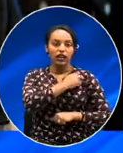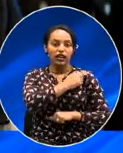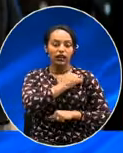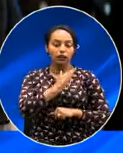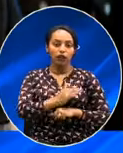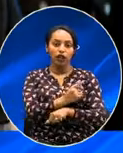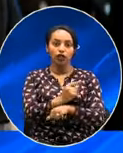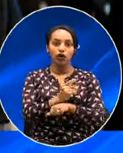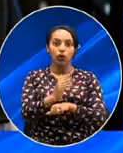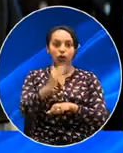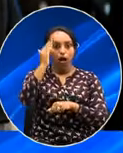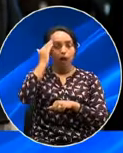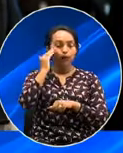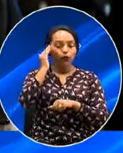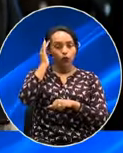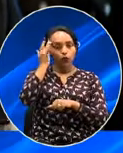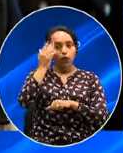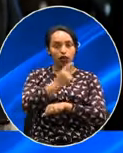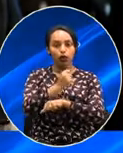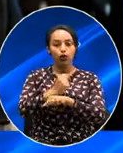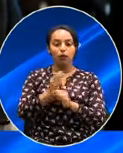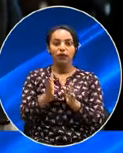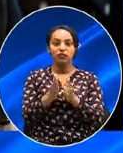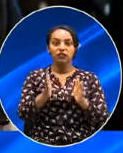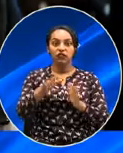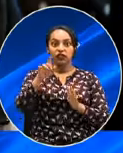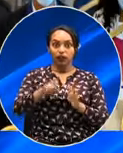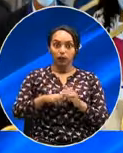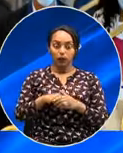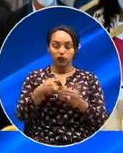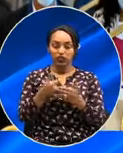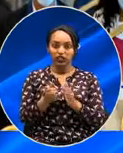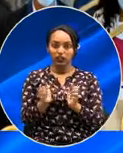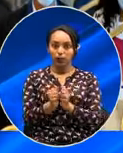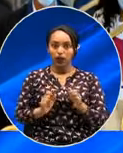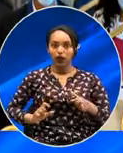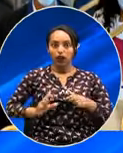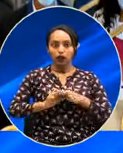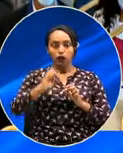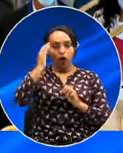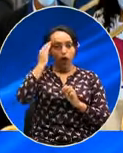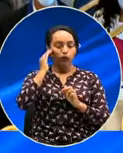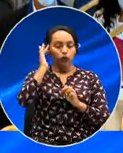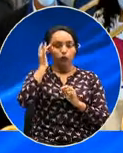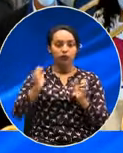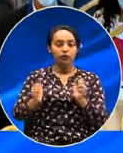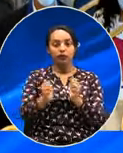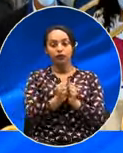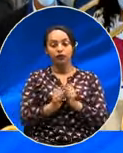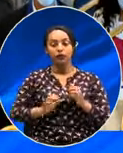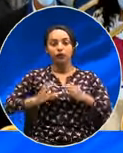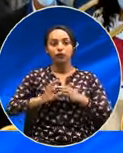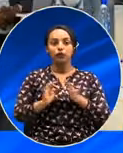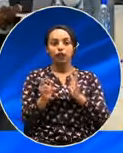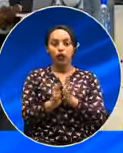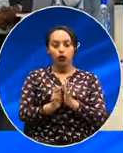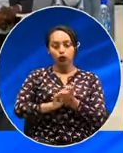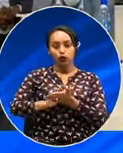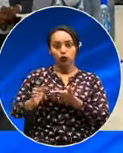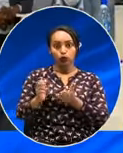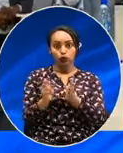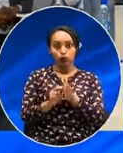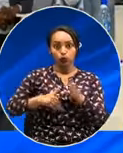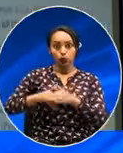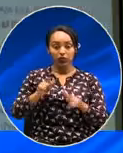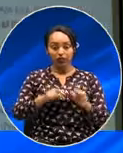የህክምና ተቋማት የአእምሮ ህክምና ተቋማት መስፋፋት አለባቸው። ከዚህ ጋር የተያያዙ ደግሞ ከአእምሮ ህመም ጋር የተያያዙ ህጎች፣ ወጥ የሆኑ